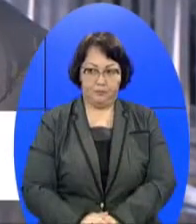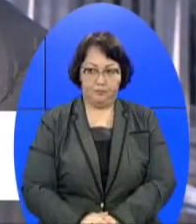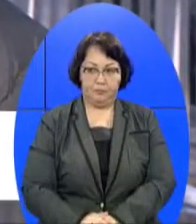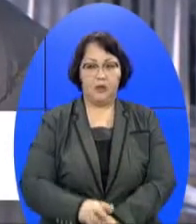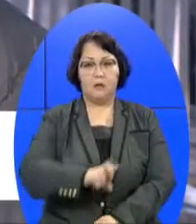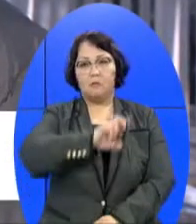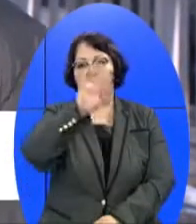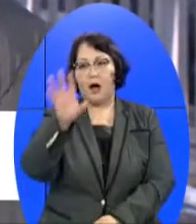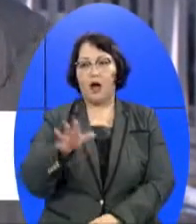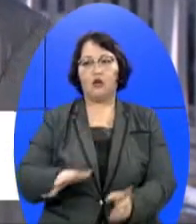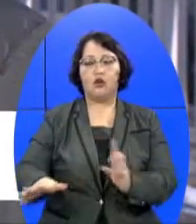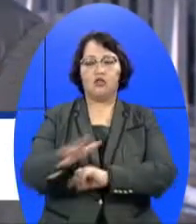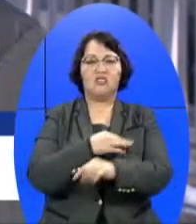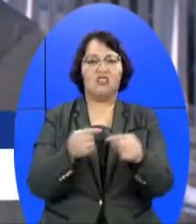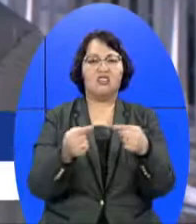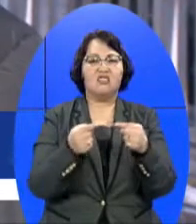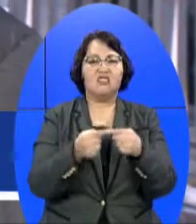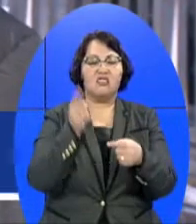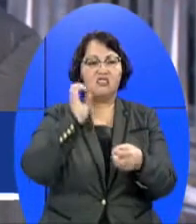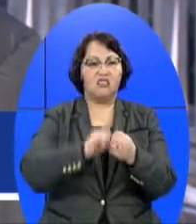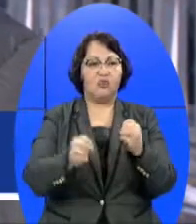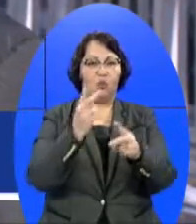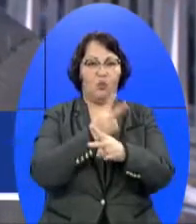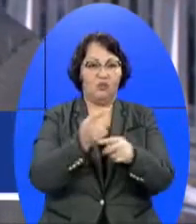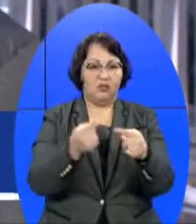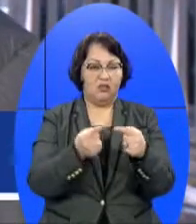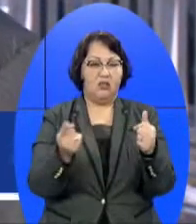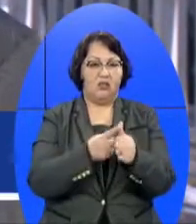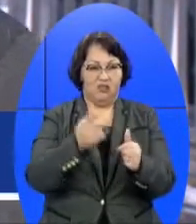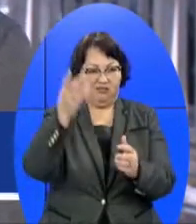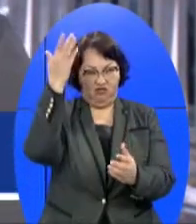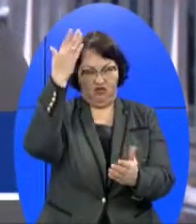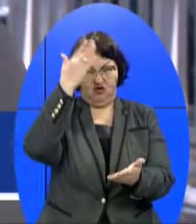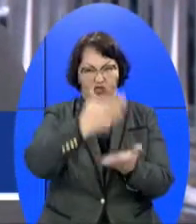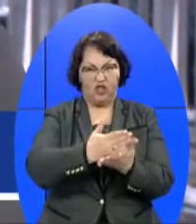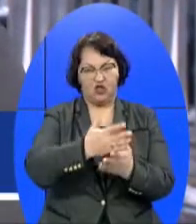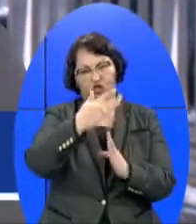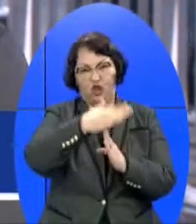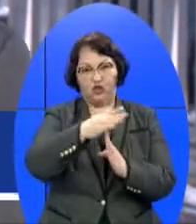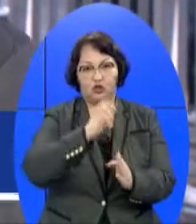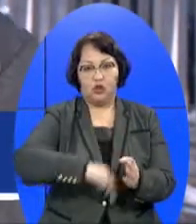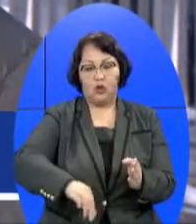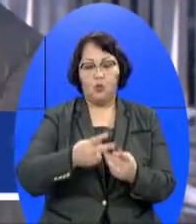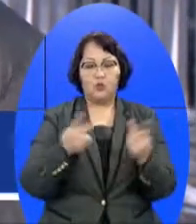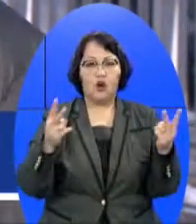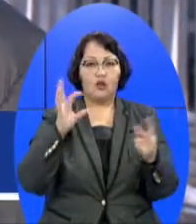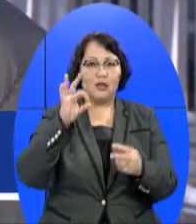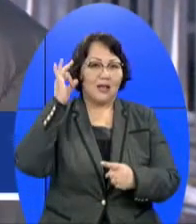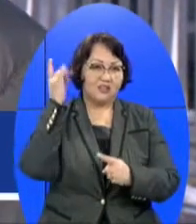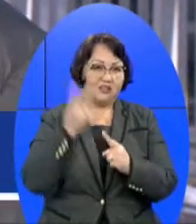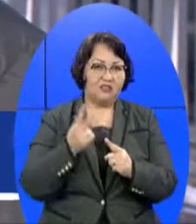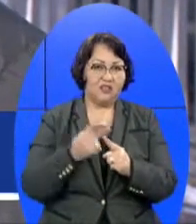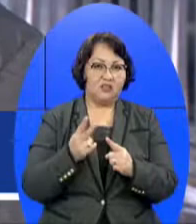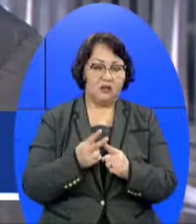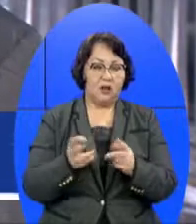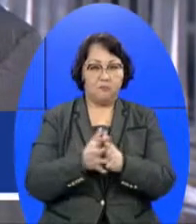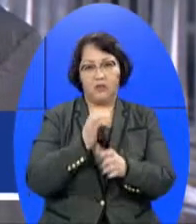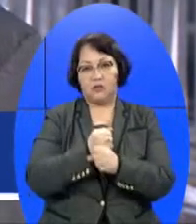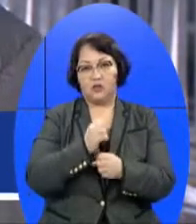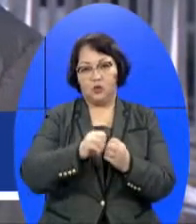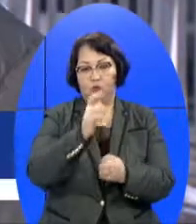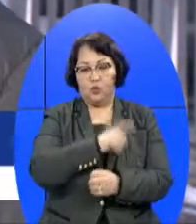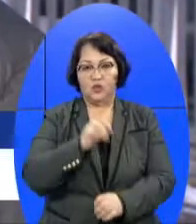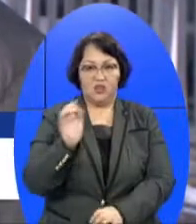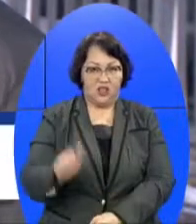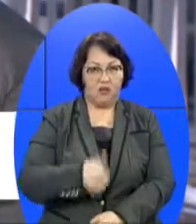эсрэг хийж байгаа үйлдэлүүдийг дасгалан зогсооход манай үндэсний радио телевизийн хамт олон маань бол үлгэр